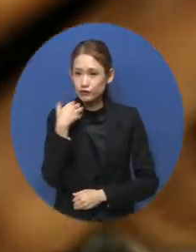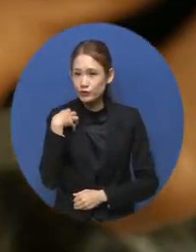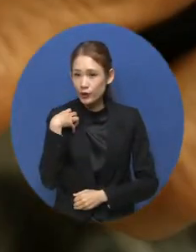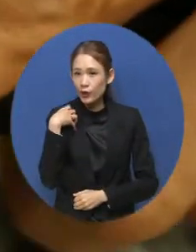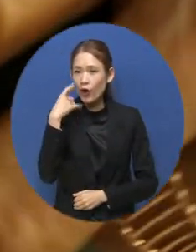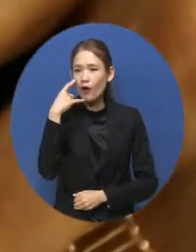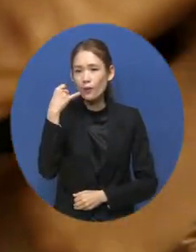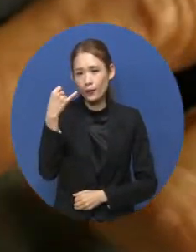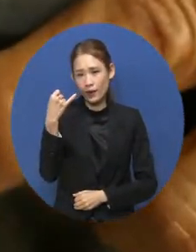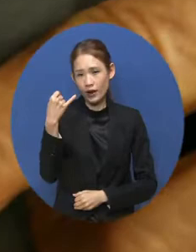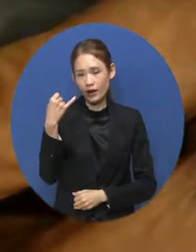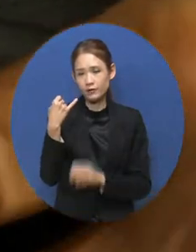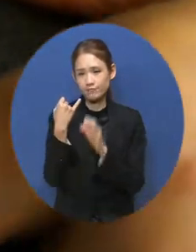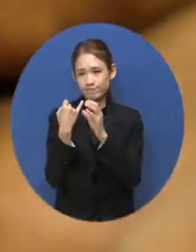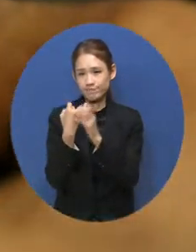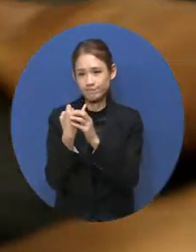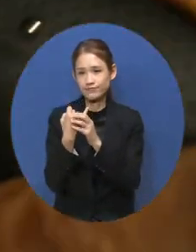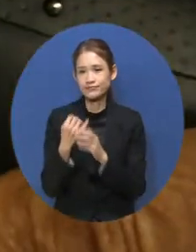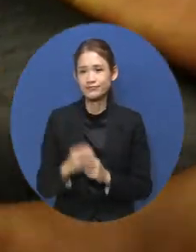몫인데요.